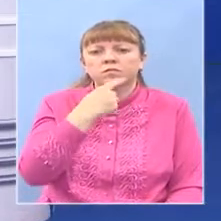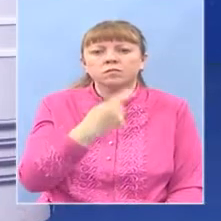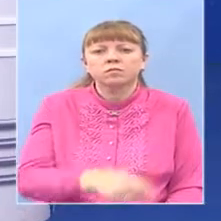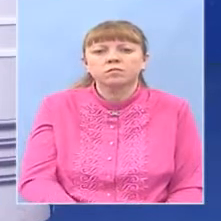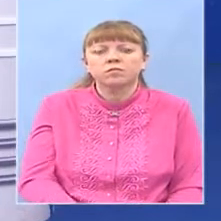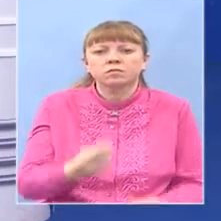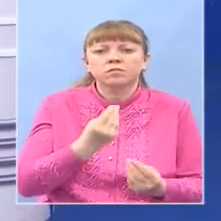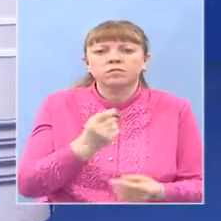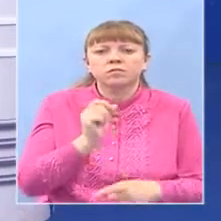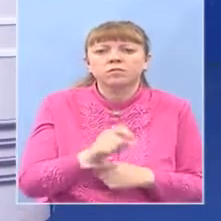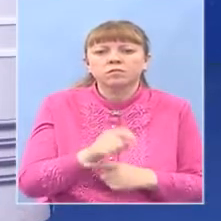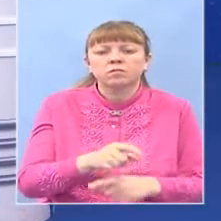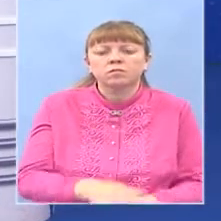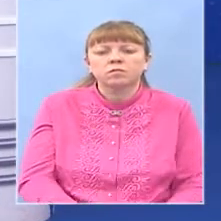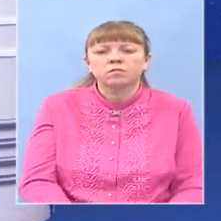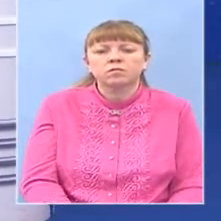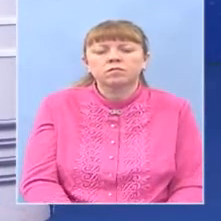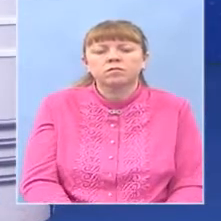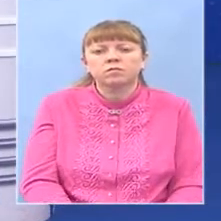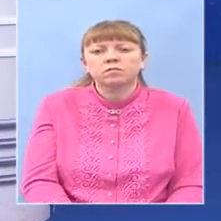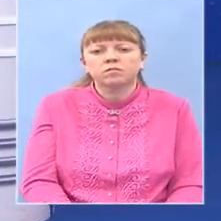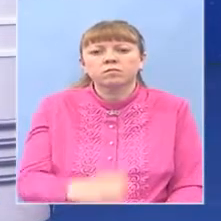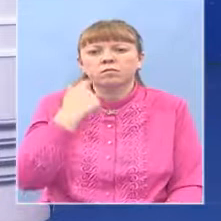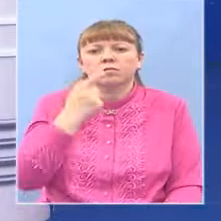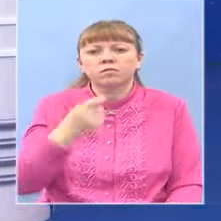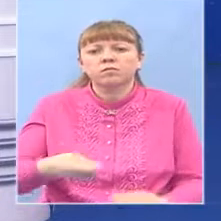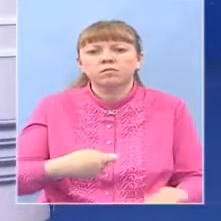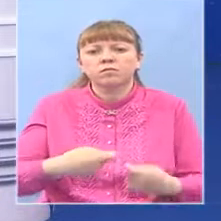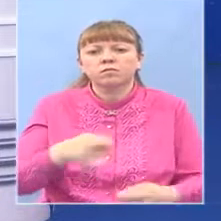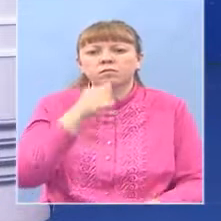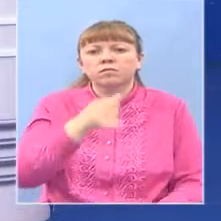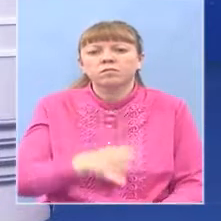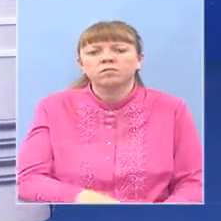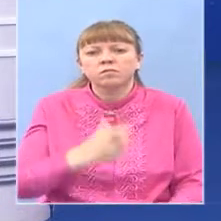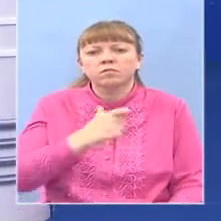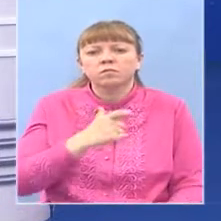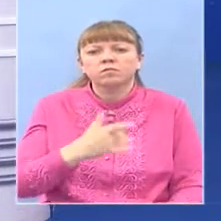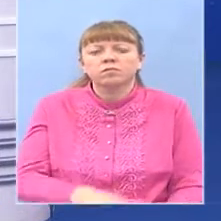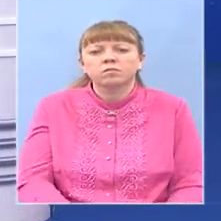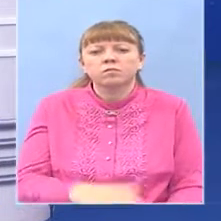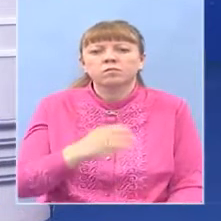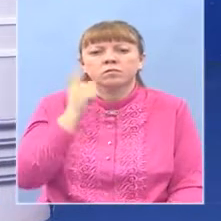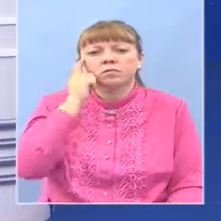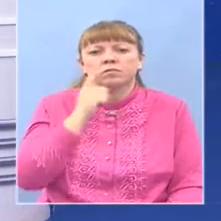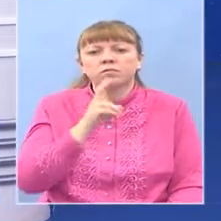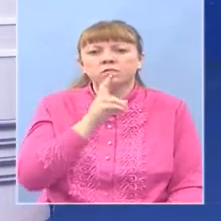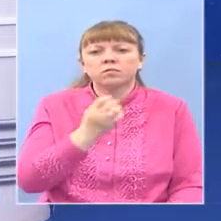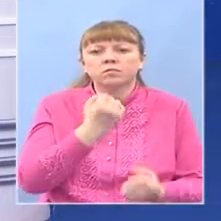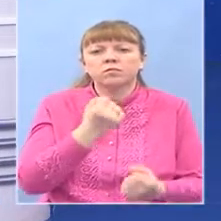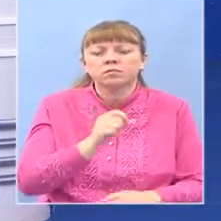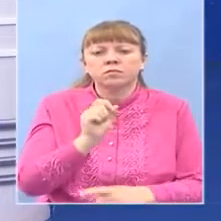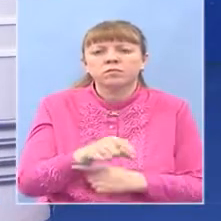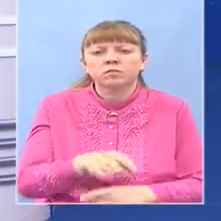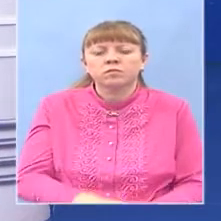размещают госзаказ. Причем у нас сейчас любое управление может по своей сфере размещать государственный социальный заказ